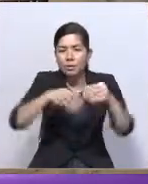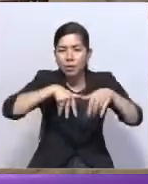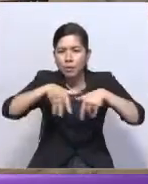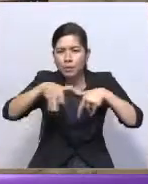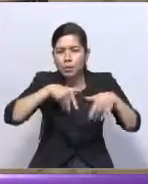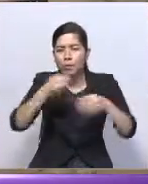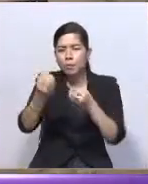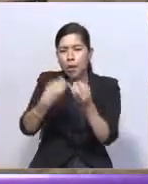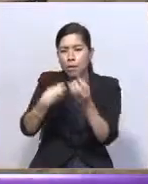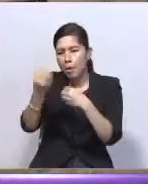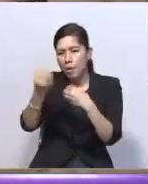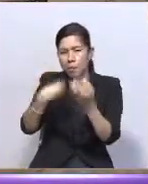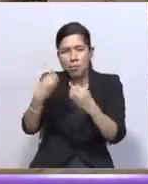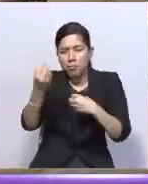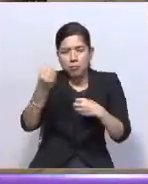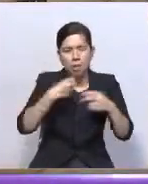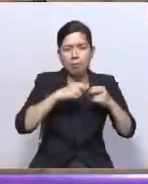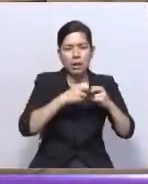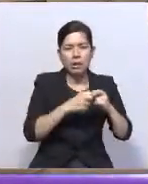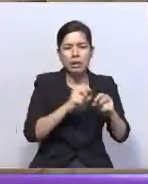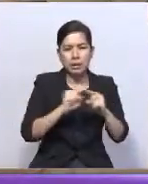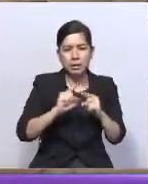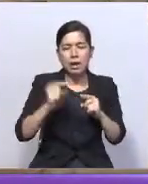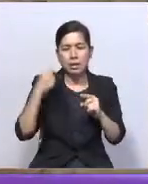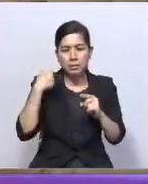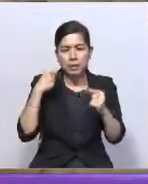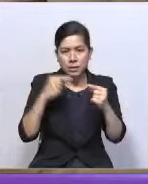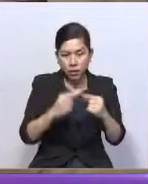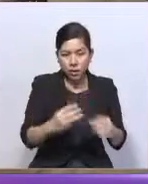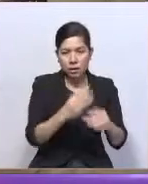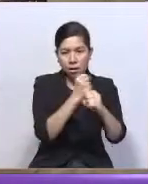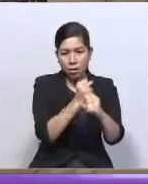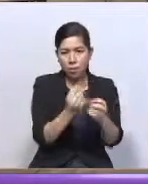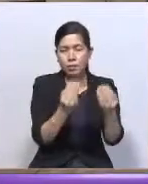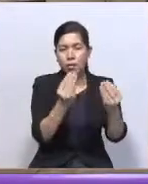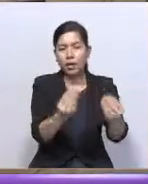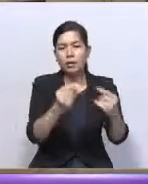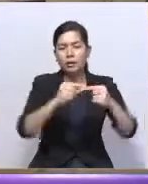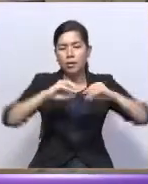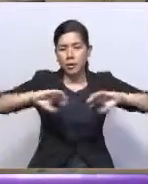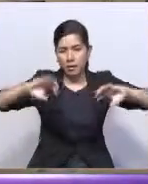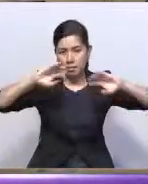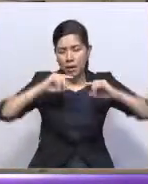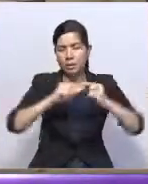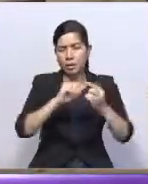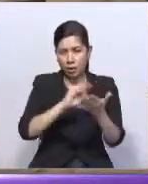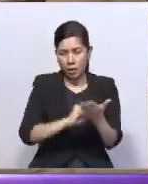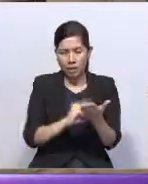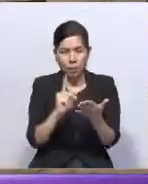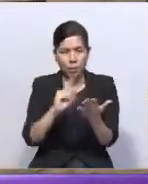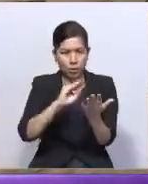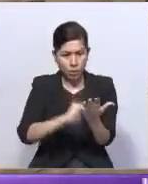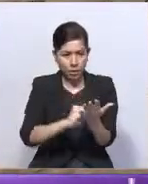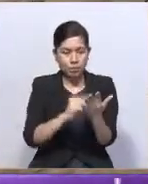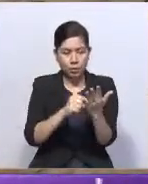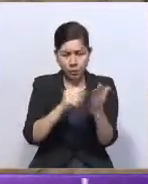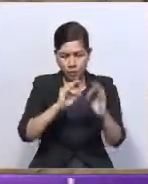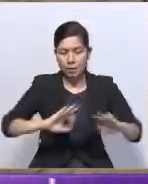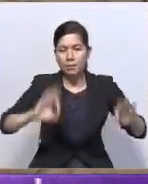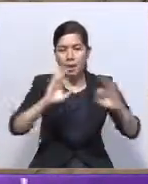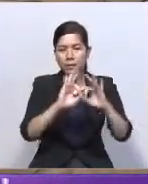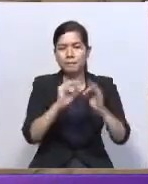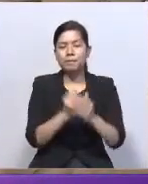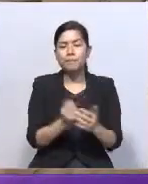ของพี่น้องประชาชนในพื้นที่นะครับที่จะขึ้นมานะครับให้รัฐบาลเก็บเป็นฐานข้อมูลไว้ทั้งหมดนะครับวันนี้ท่